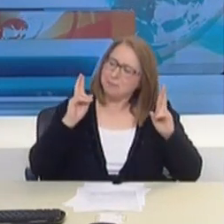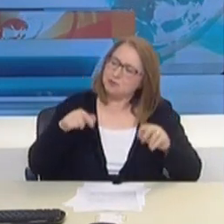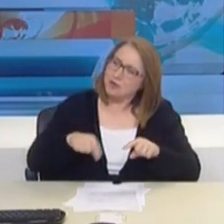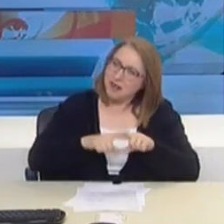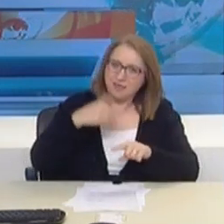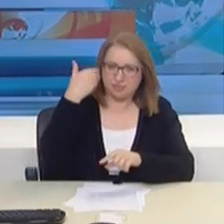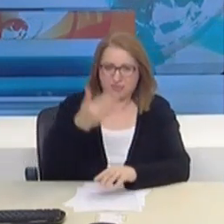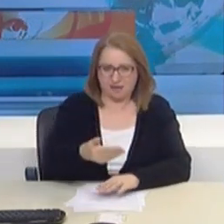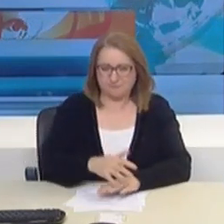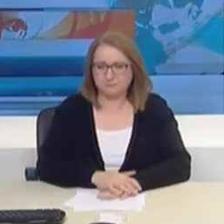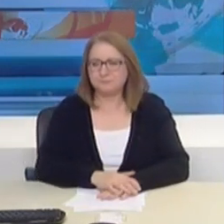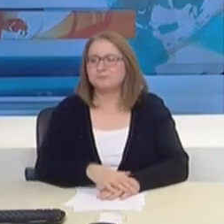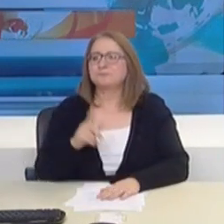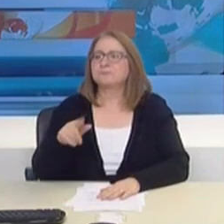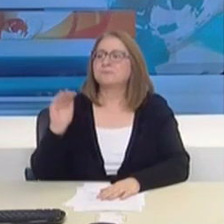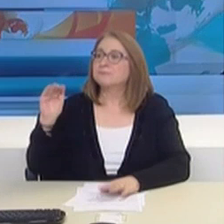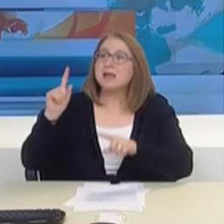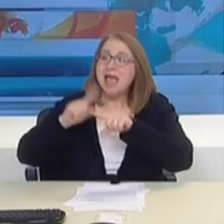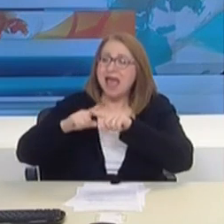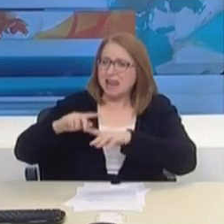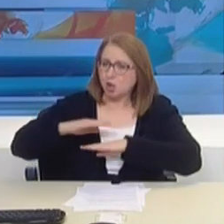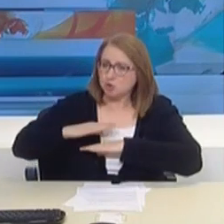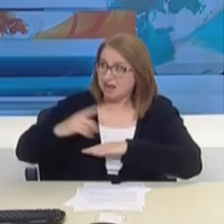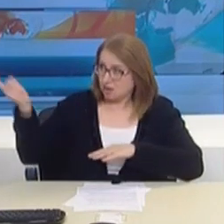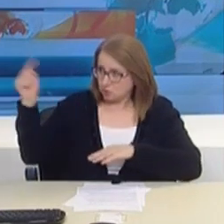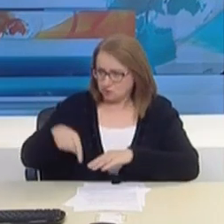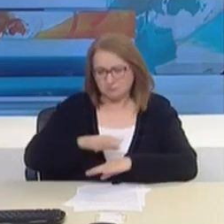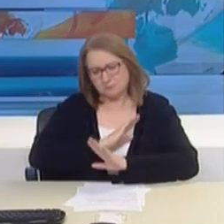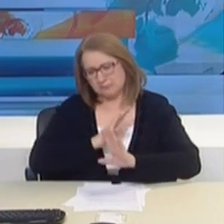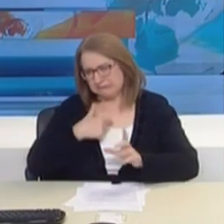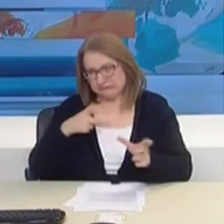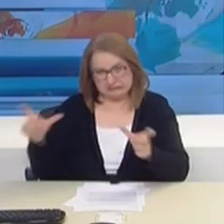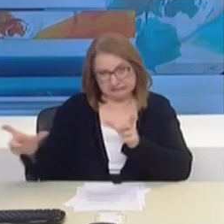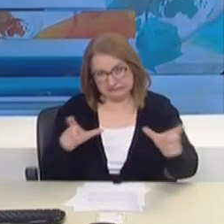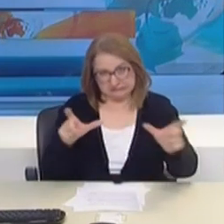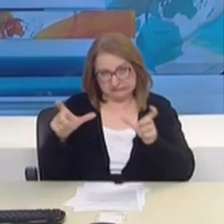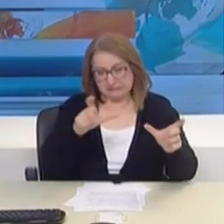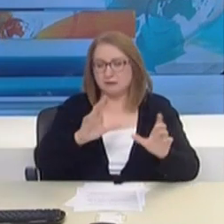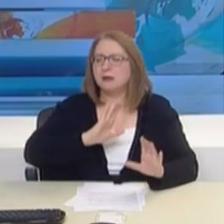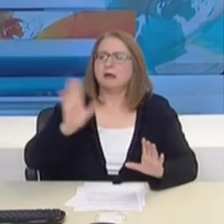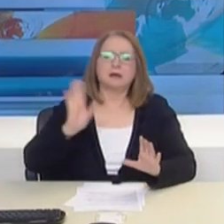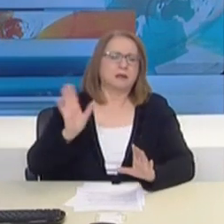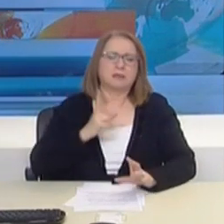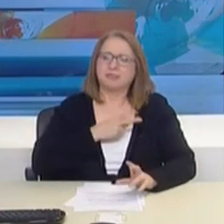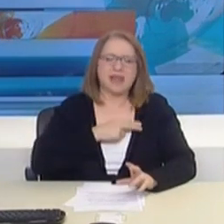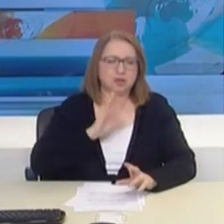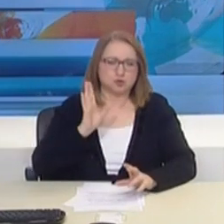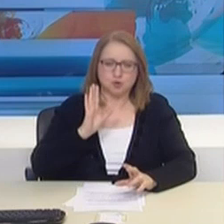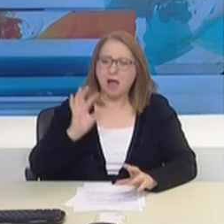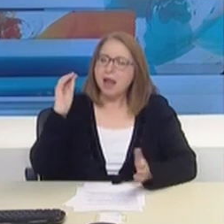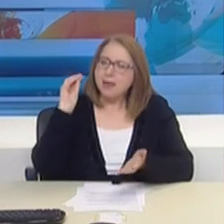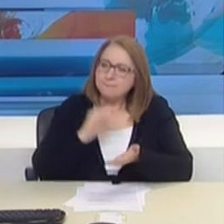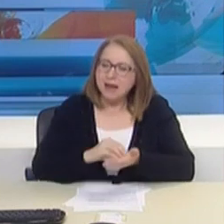Λοιπόν, ο ελληνικός στρατός έχει άλλο σκοπό και δεν έχει σκοπό να περιφρονεί τα μέτρα που έχουμε εξαγγείλει. Σε κάθε περίπτωση όμως οι ένοπλες δυνάμεις